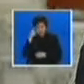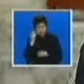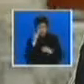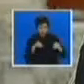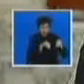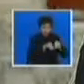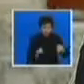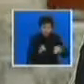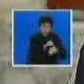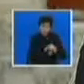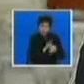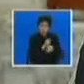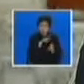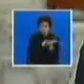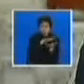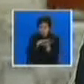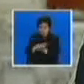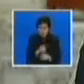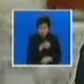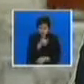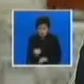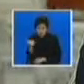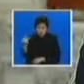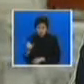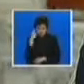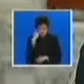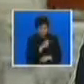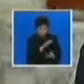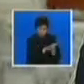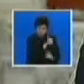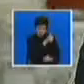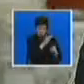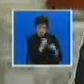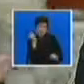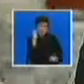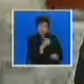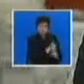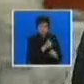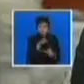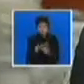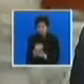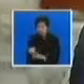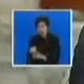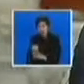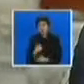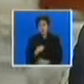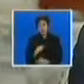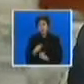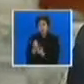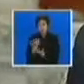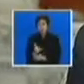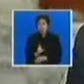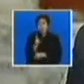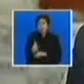คุณแม่ก็แต่ละคนมาตรฐานไม่เหมือนกันก็มองว่าโรงเรียนนี้เนี่ยคุณภาพหรือมาตรฐานเนี่ยไม่เหมือนกับโรงเรียนที่เขาอยากจะให้ลูกเข้าไปเรียนนะคะท่าน